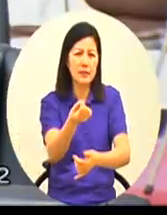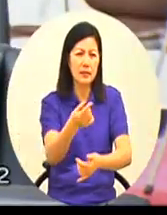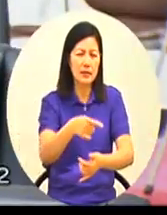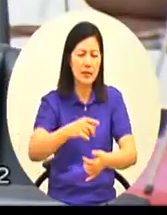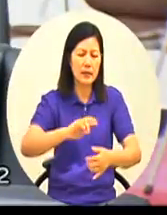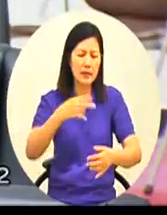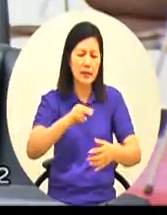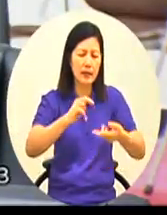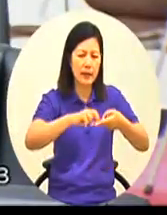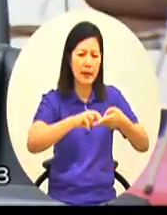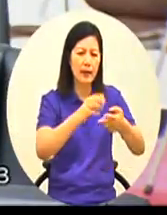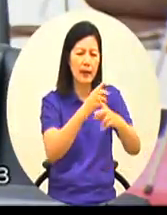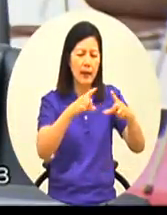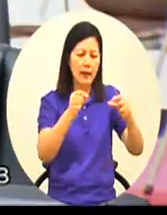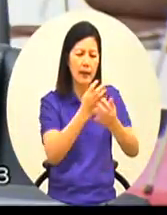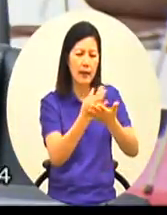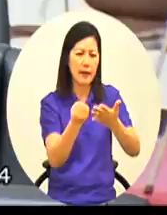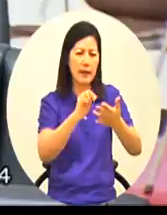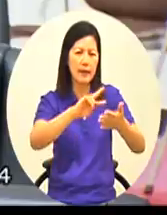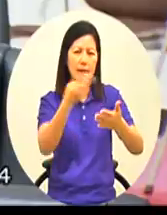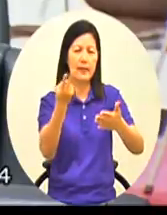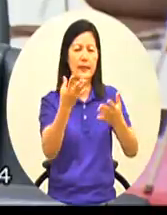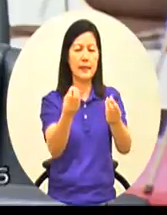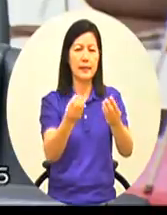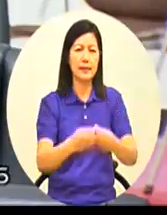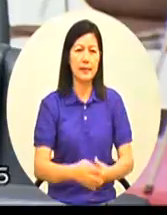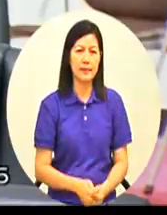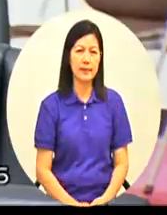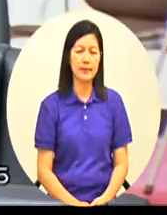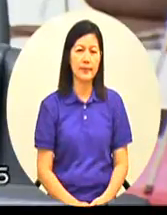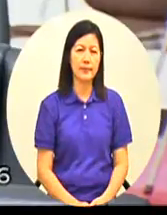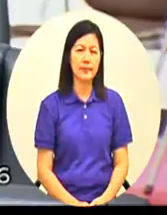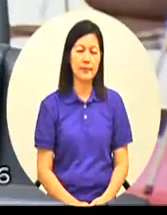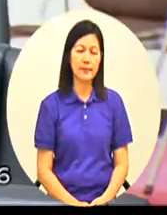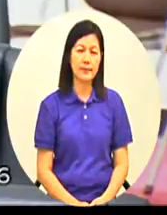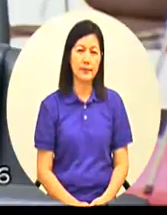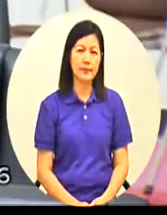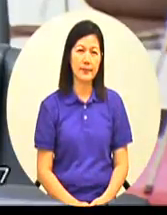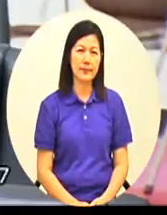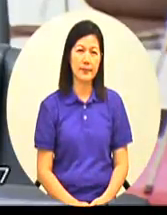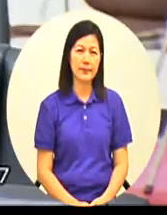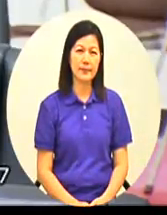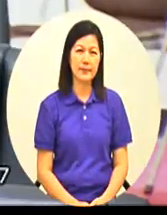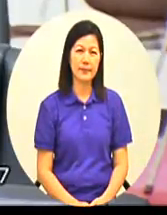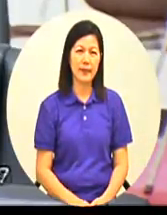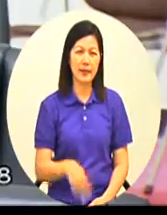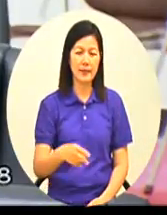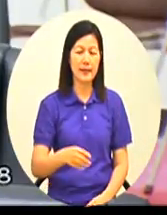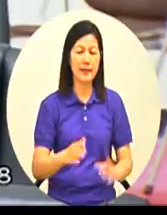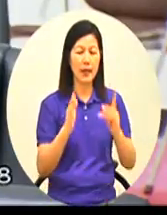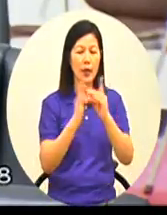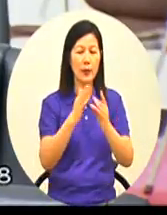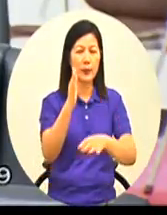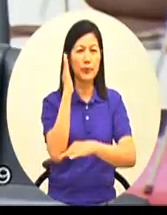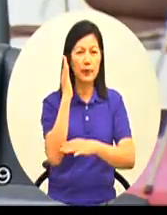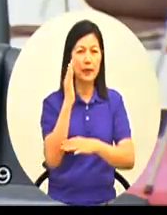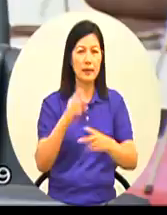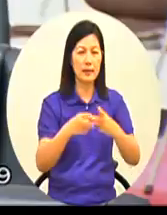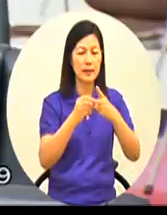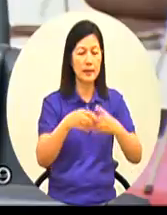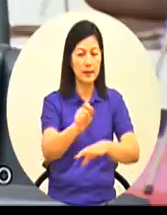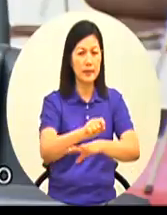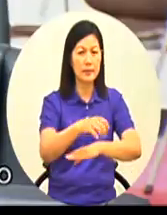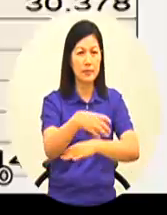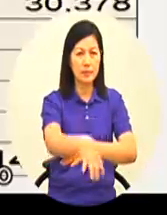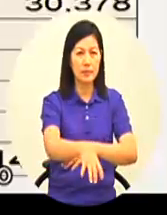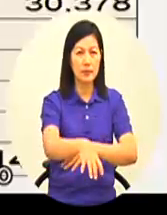新。好，那这个问题等一下你一并回答。那再来就是我们的户政第二办公室， 好，现